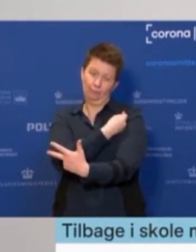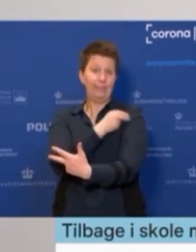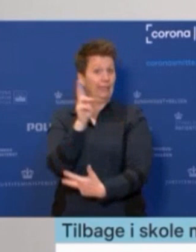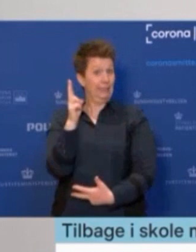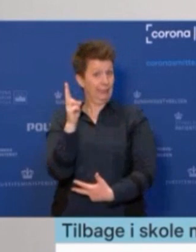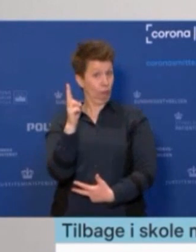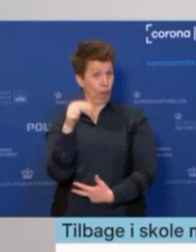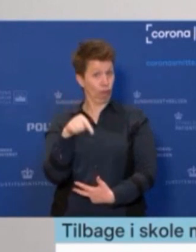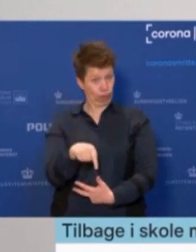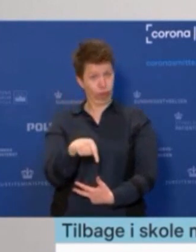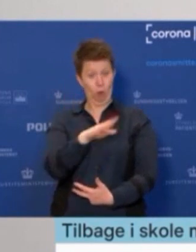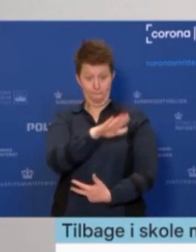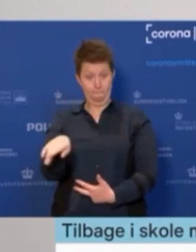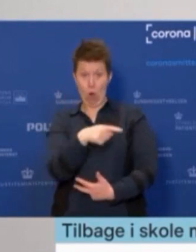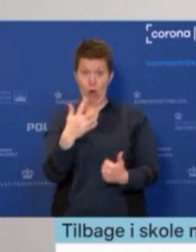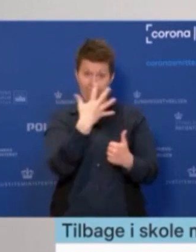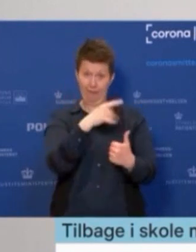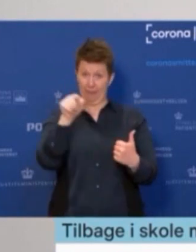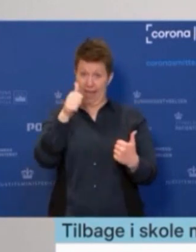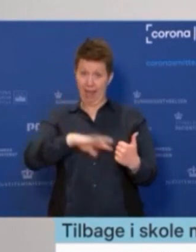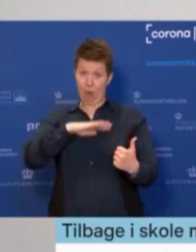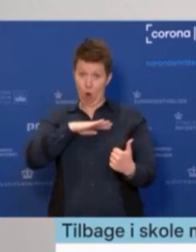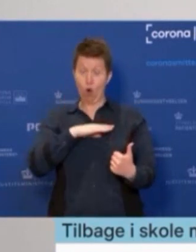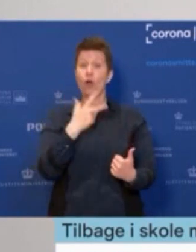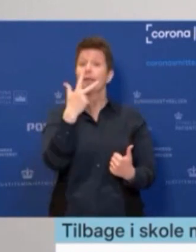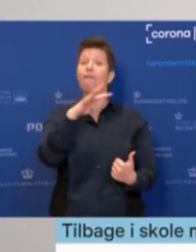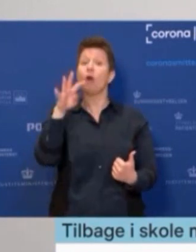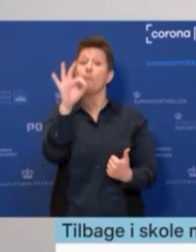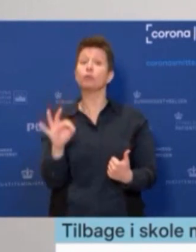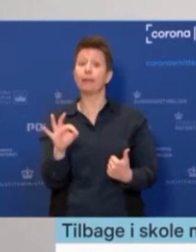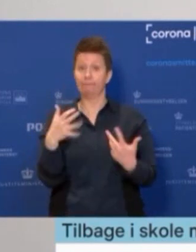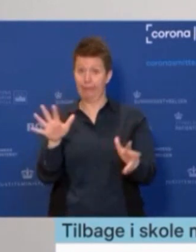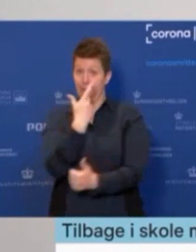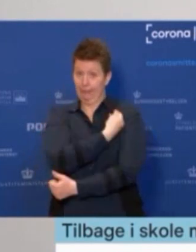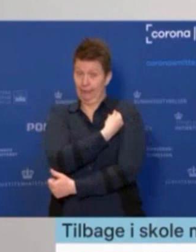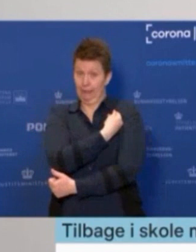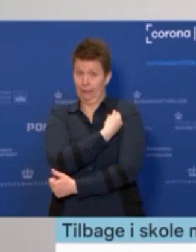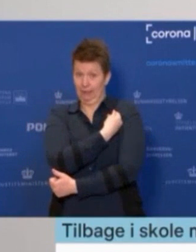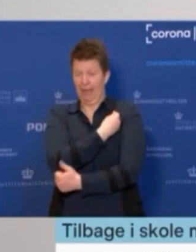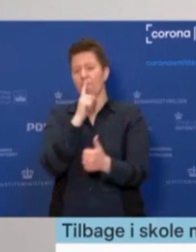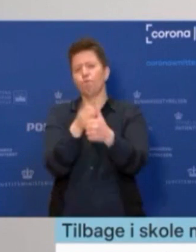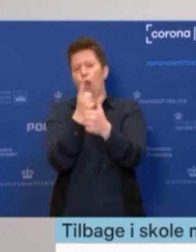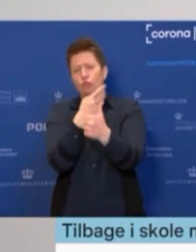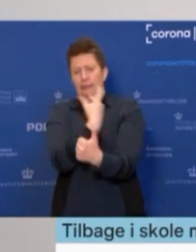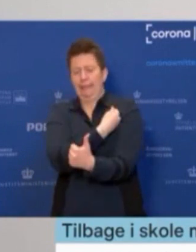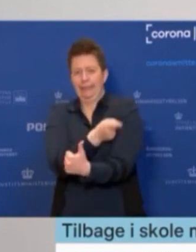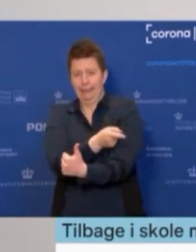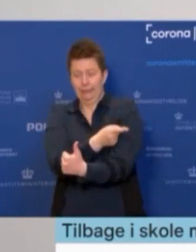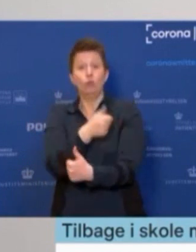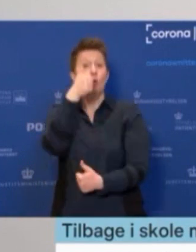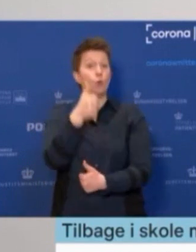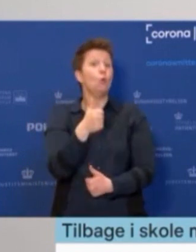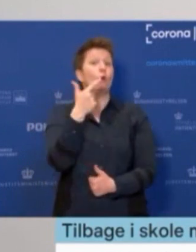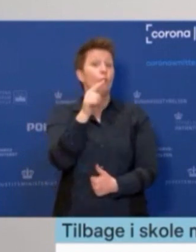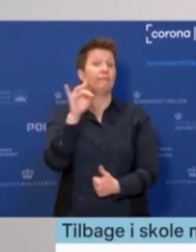43% af børnene mellem 5 og 11 år, det svarer til 182.000 børn, som har fået første stik. Det er rigtig